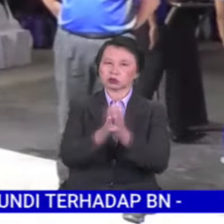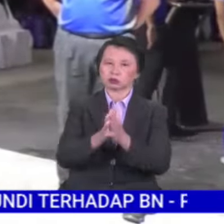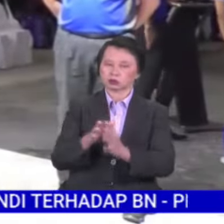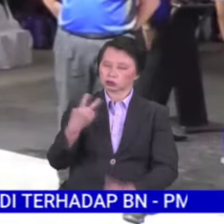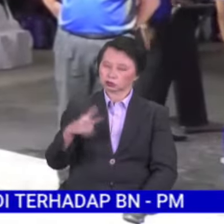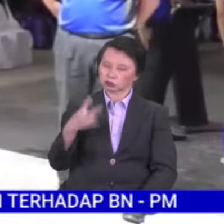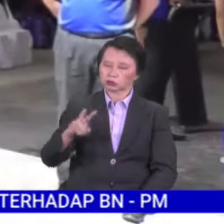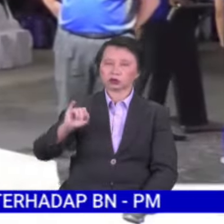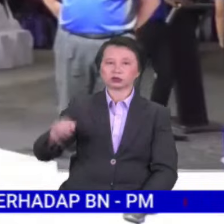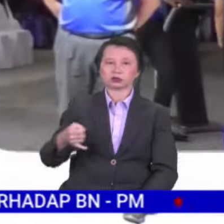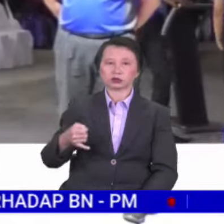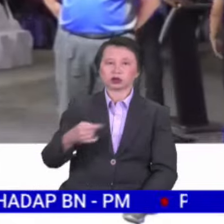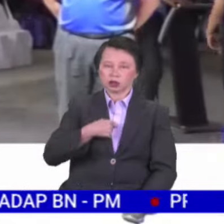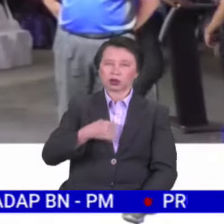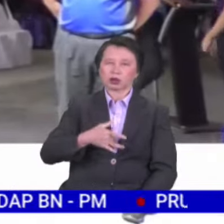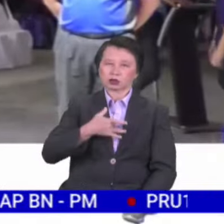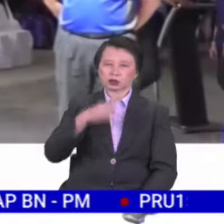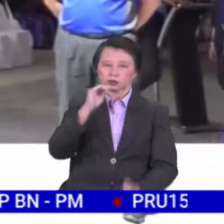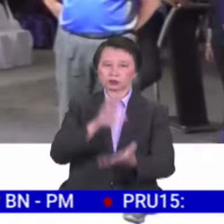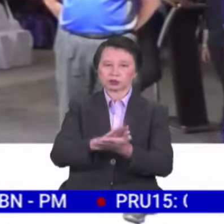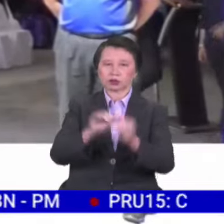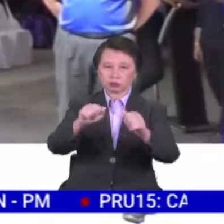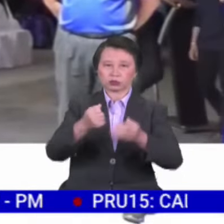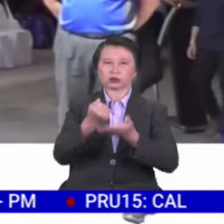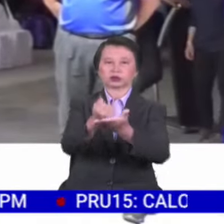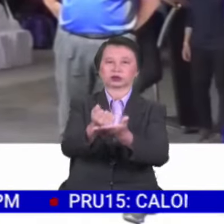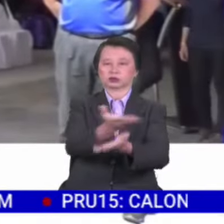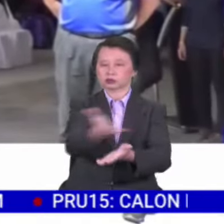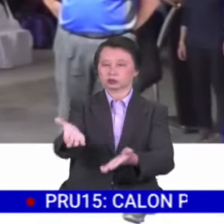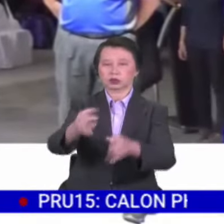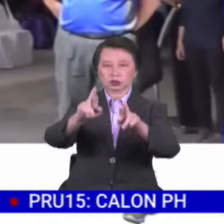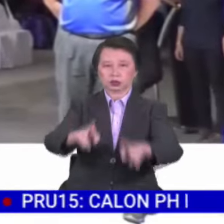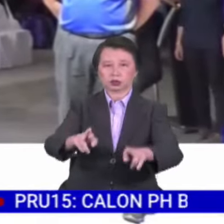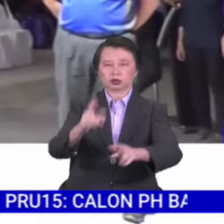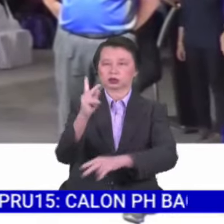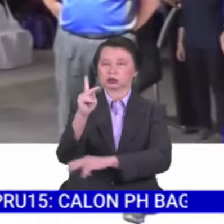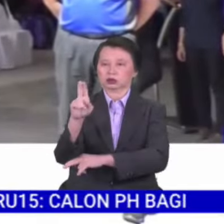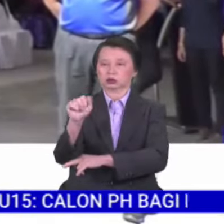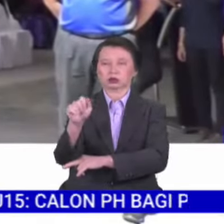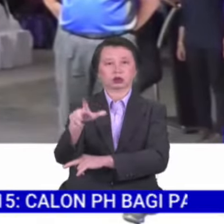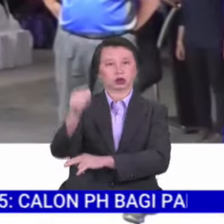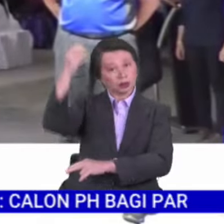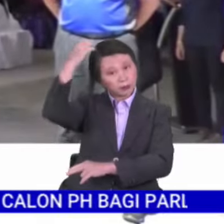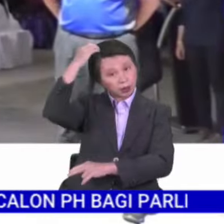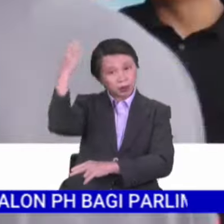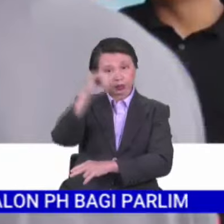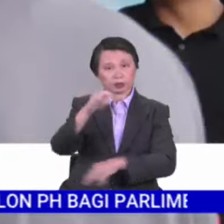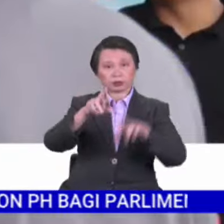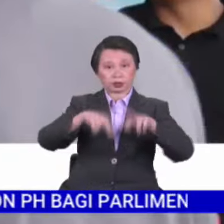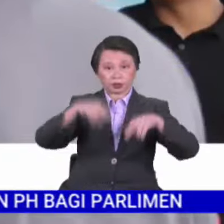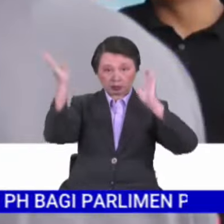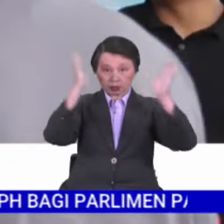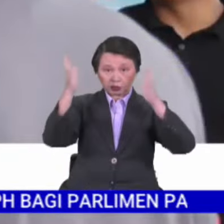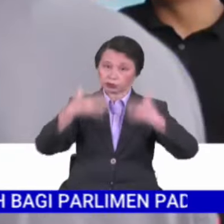RM12 juta. Ini sedikit sebanyak saya percaya dapat membantu rakyat di Kuala Selangor dan juga rakyat Malaysia yang telah menerima ini.